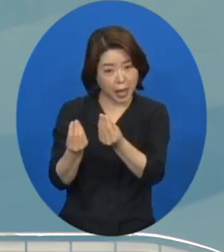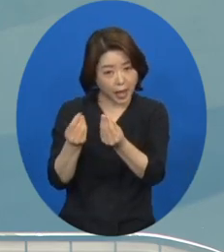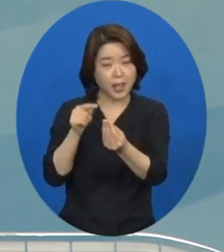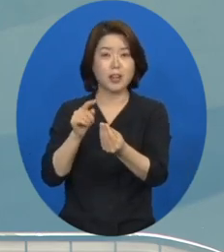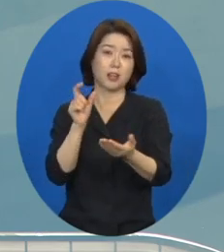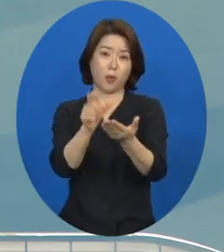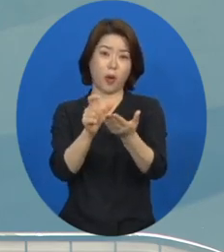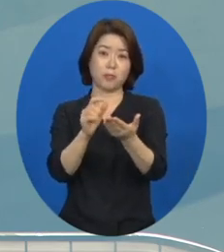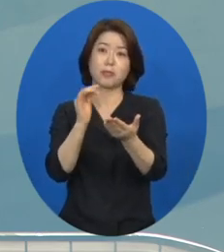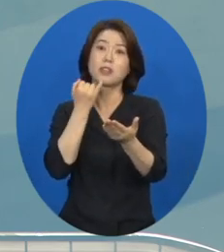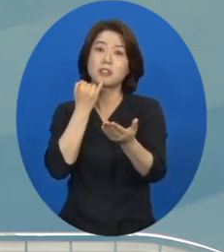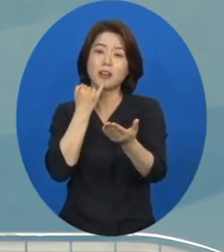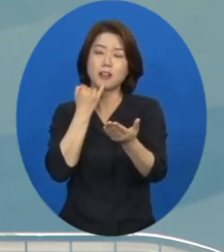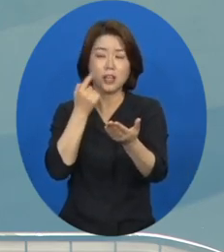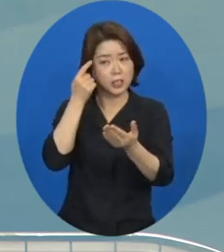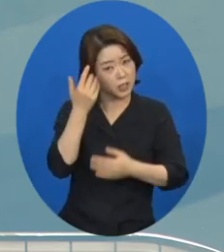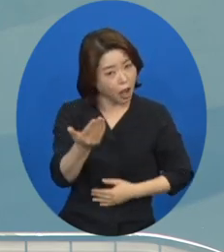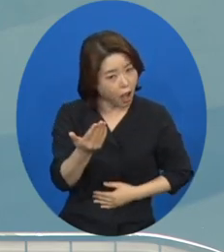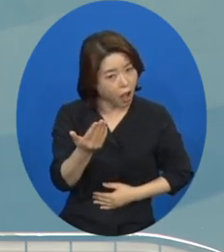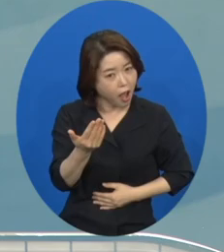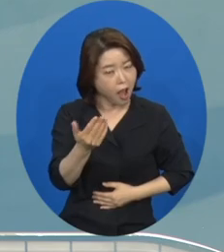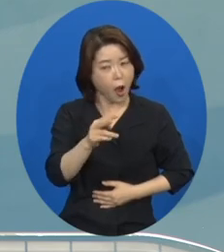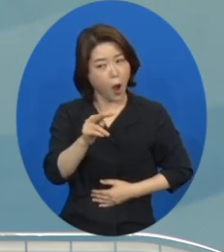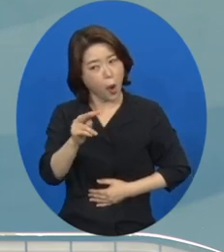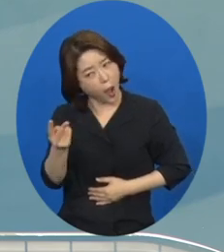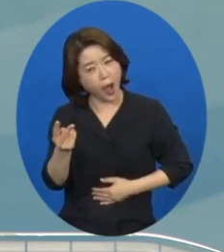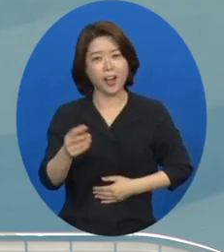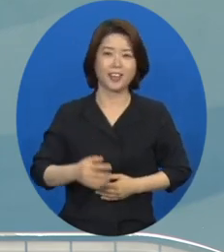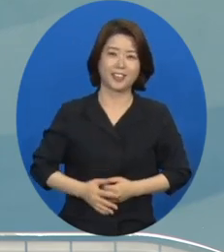텐데 이신가? 이렇게 틀었어요.